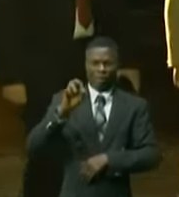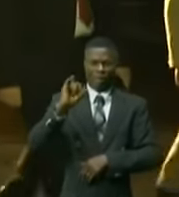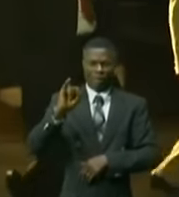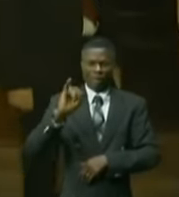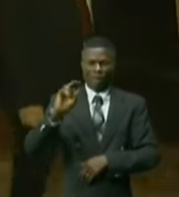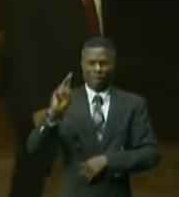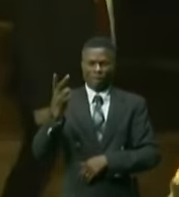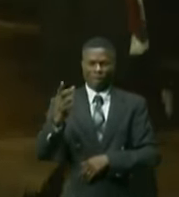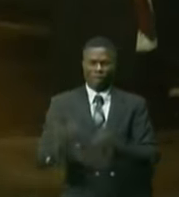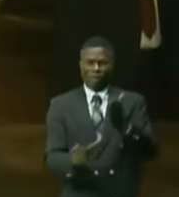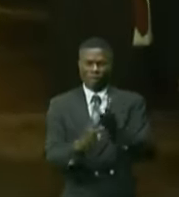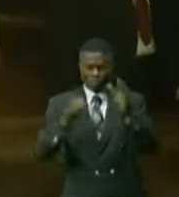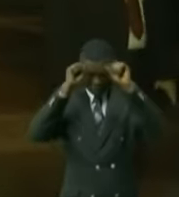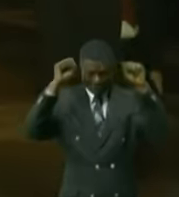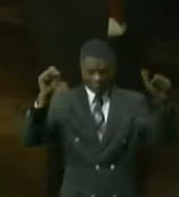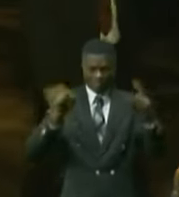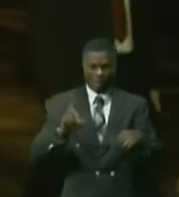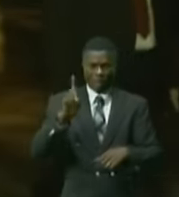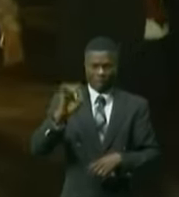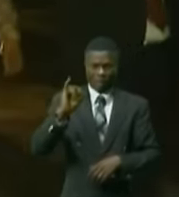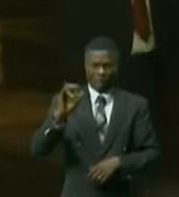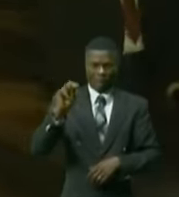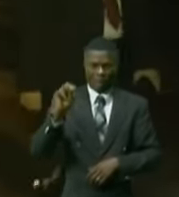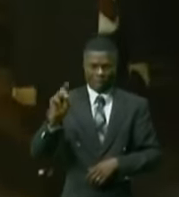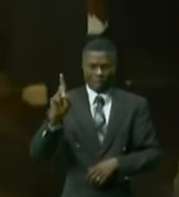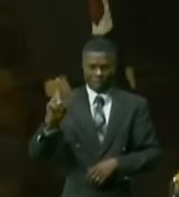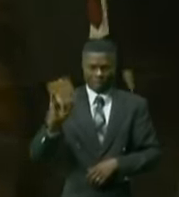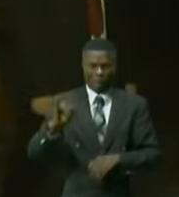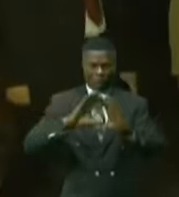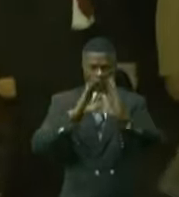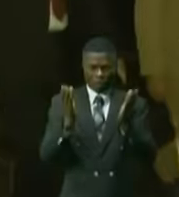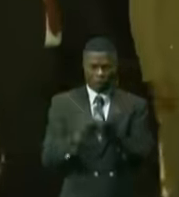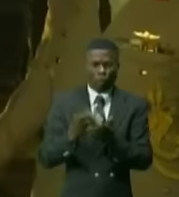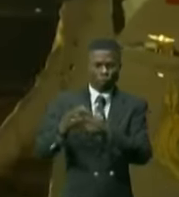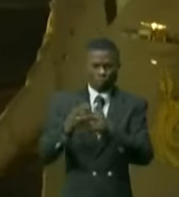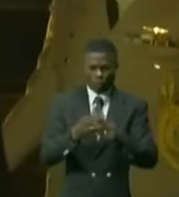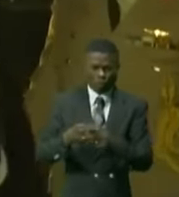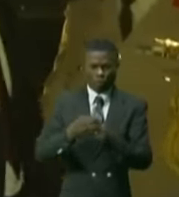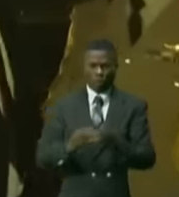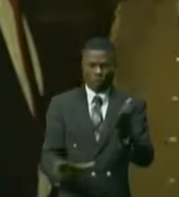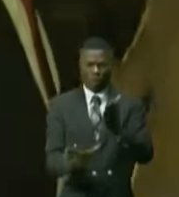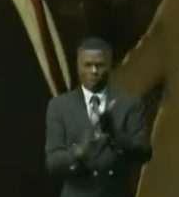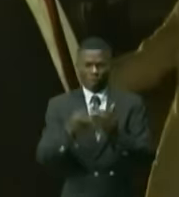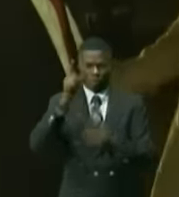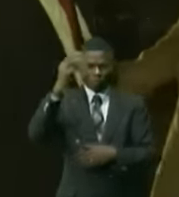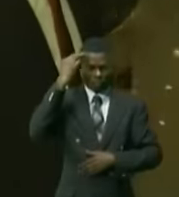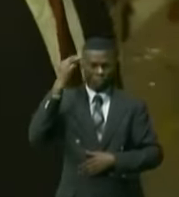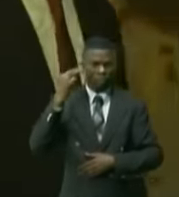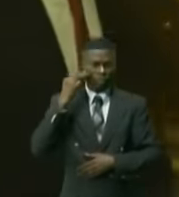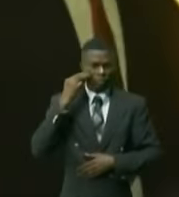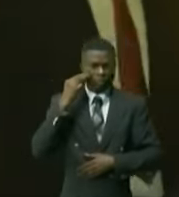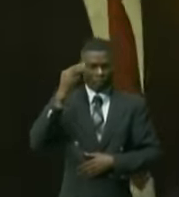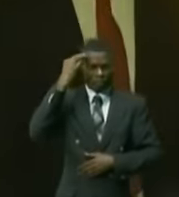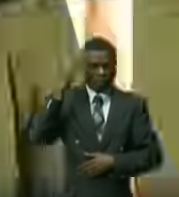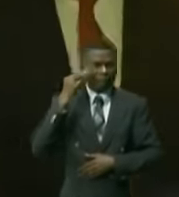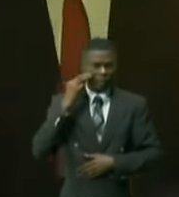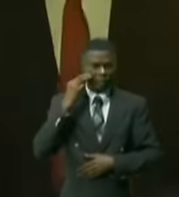deuxième vice-président Didi Manara. Le tout sous la supervision du vice-premier ministre, ministre de